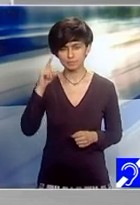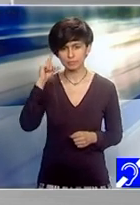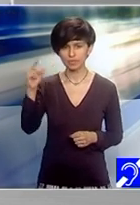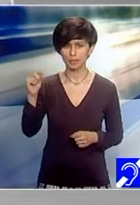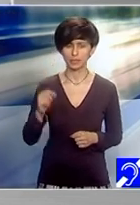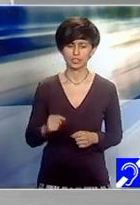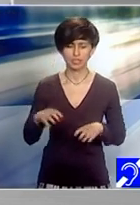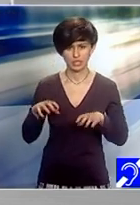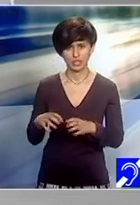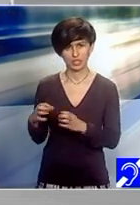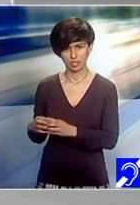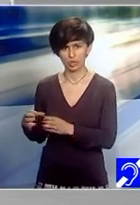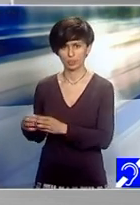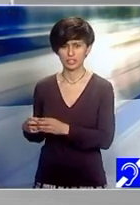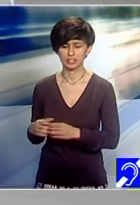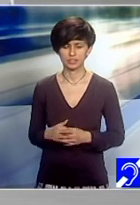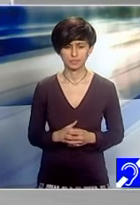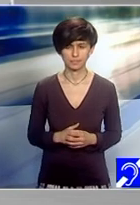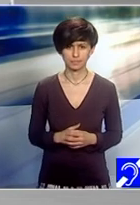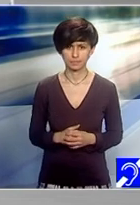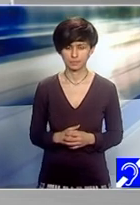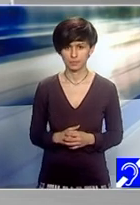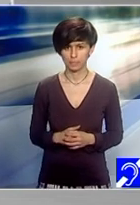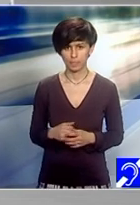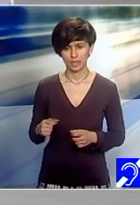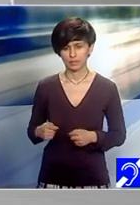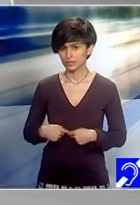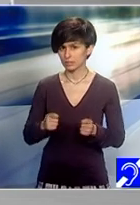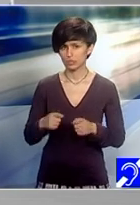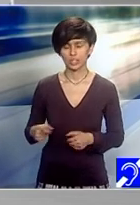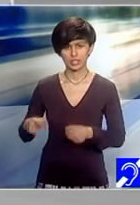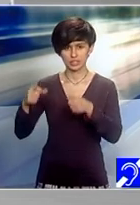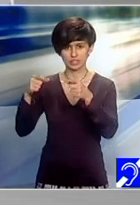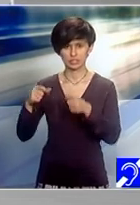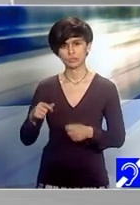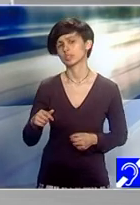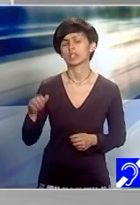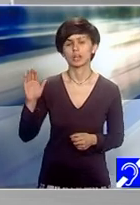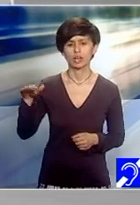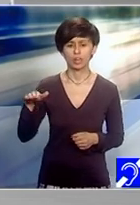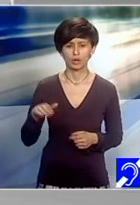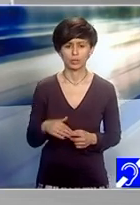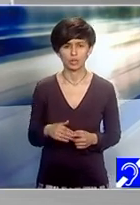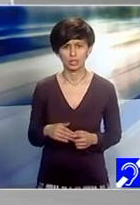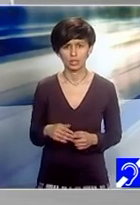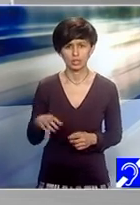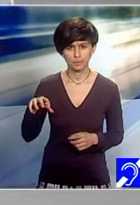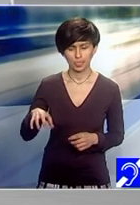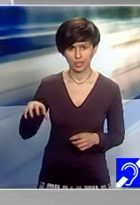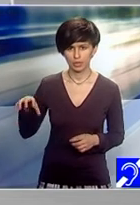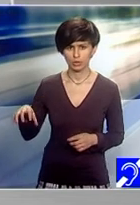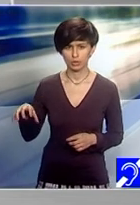să aibă cumva toate marile institute, au inclusiv în Statele Unite, în Harlem, peste tot există locusuri